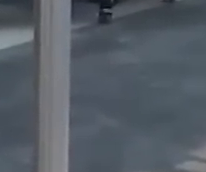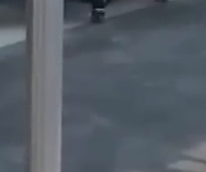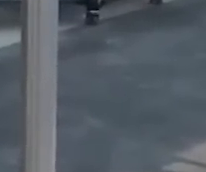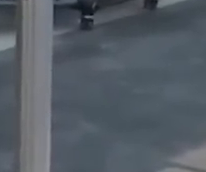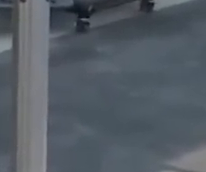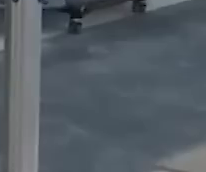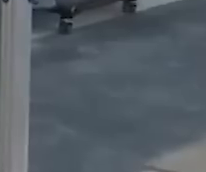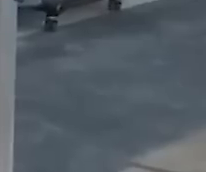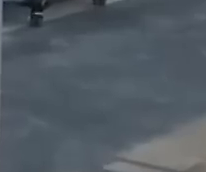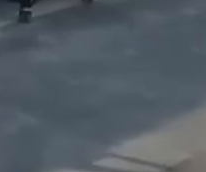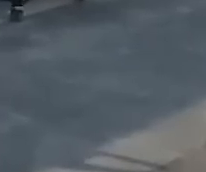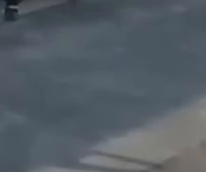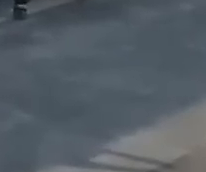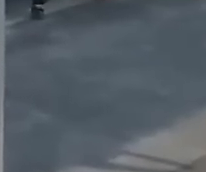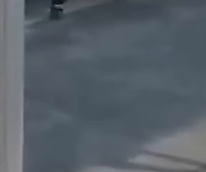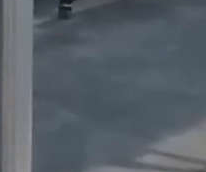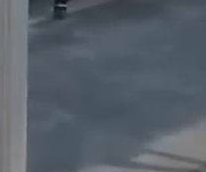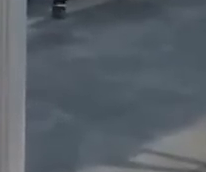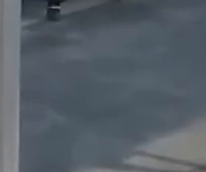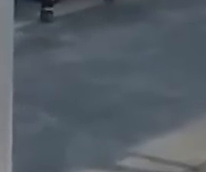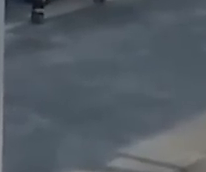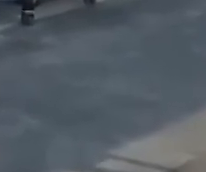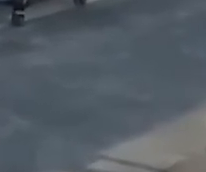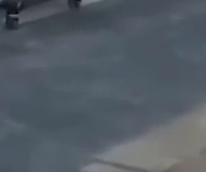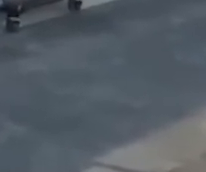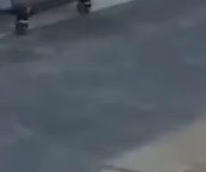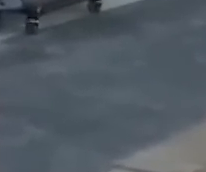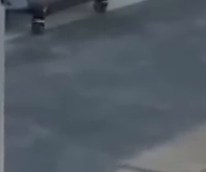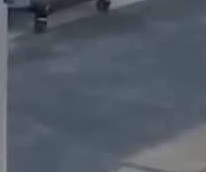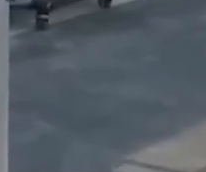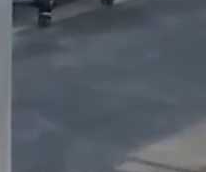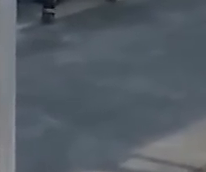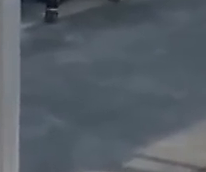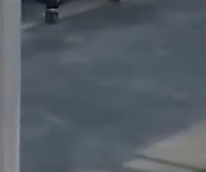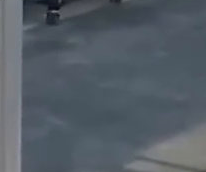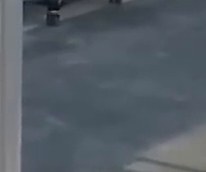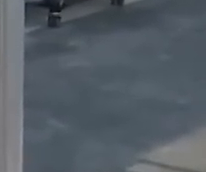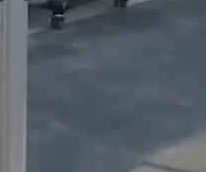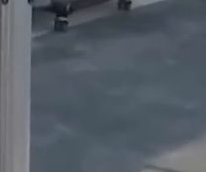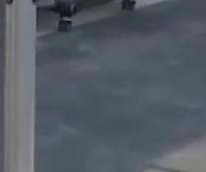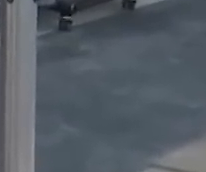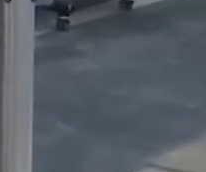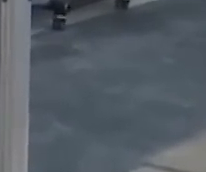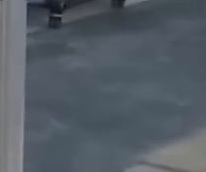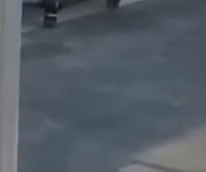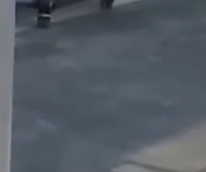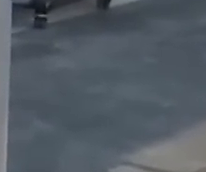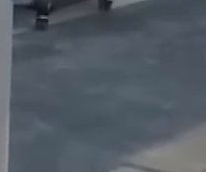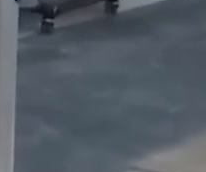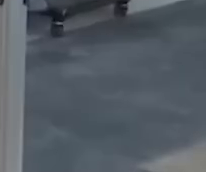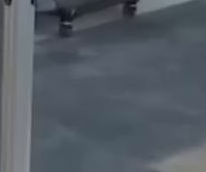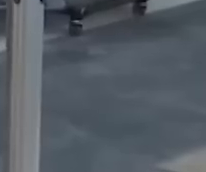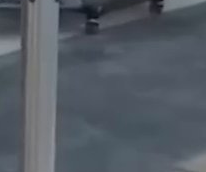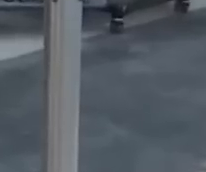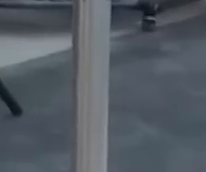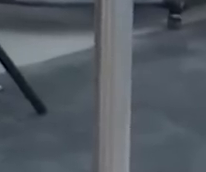akan melangsungkan paddock tour bersama dengan Gubernur Anies Baswedan dan juga Ahmad Syaroni selaku Ketua Organizing Committee dari Jakarta E-Prix